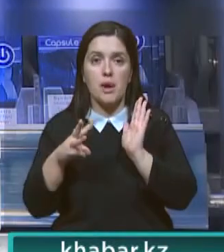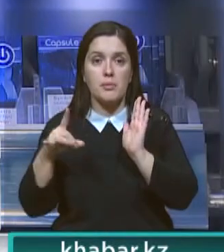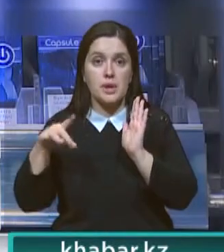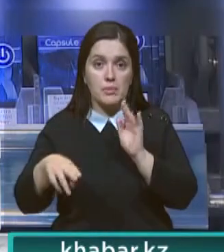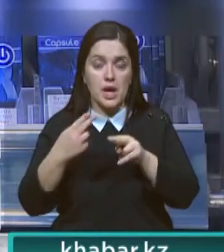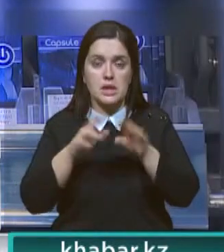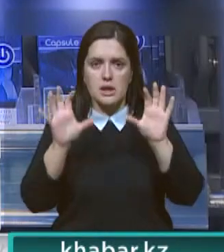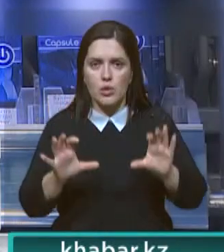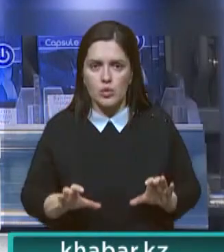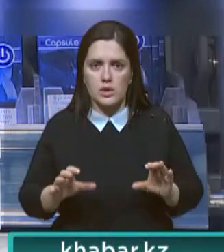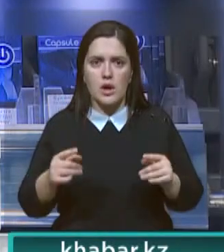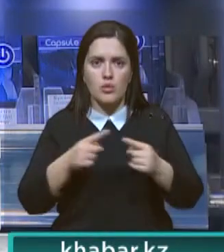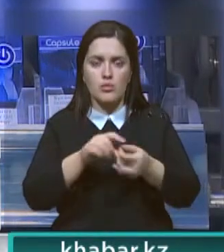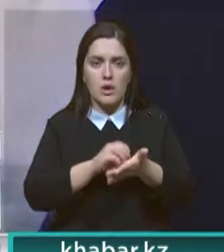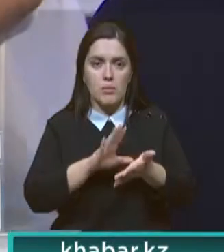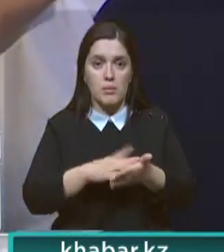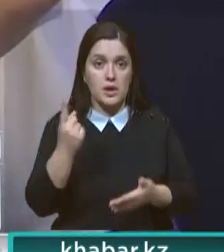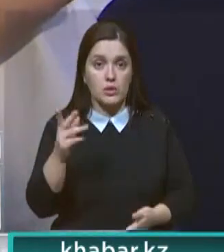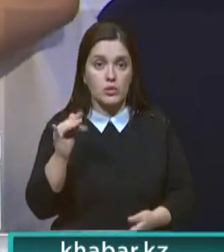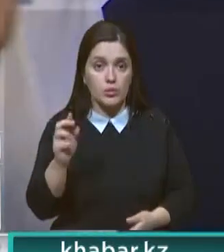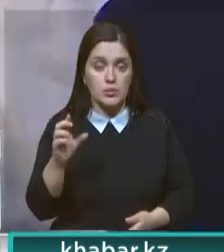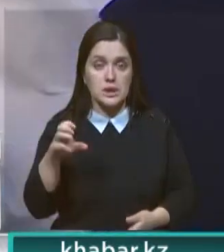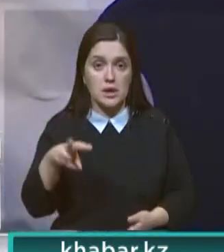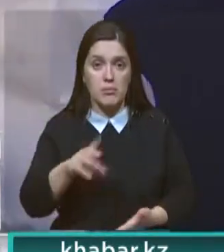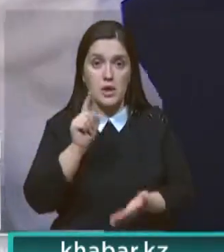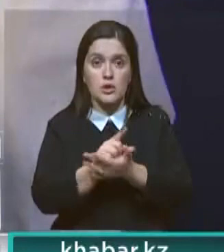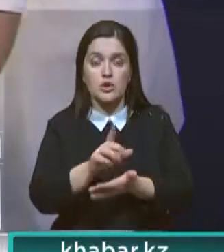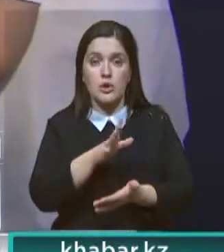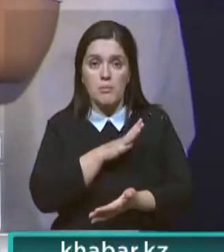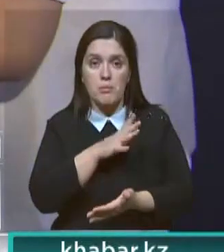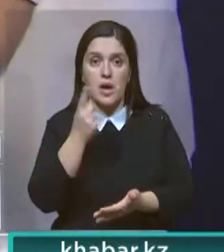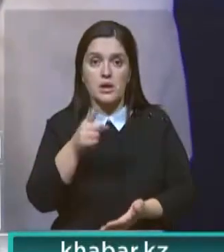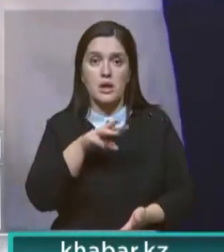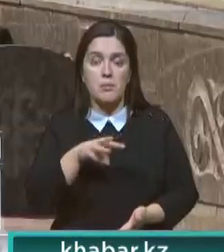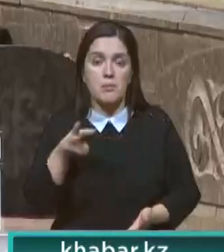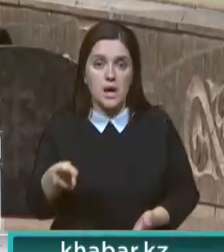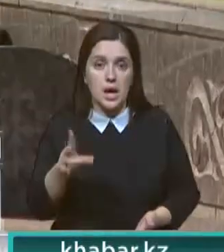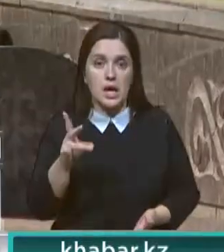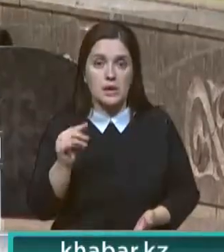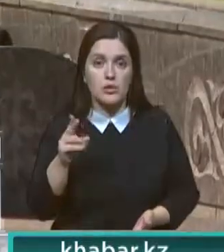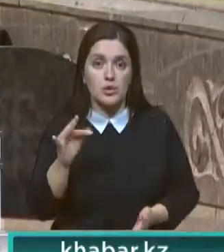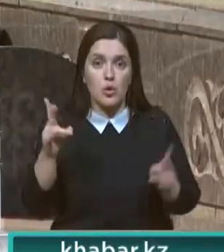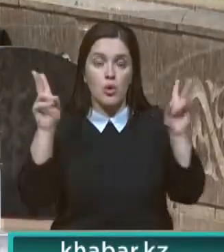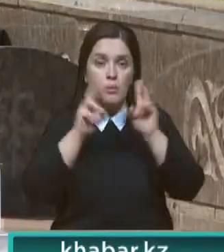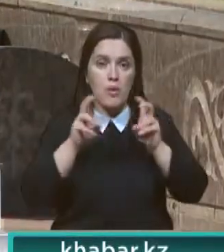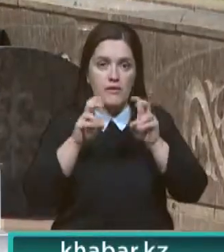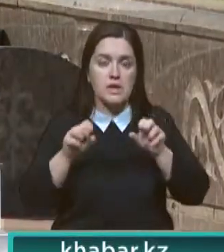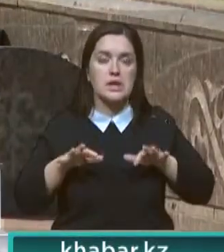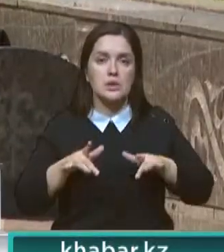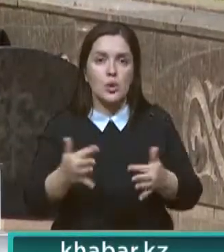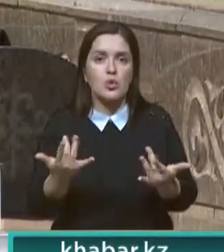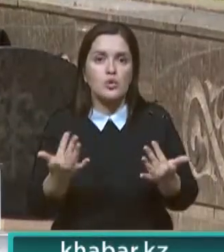законе четко прописано, что на один кубический сантиметр должно быть не больше 1 миллилитра никотина. Но проверить на деле,